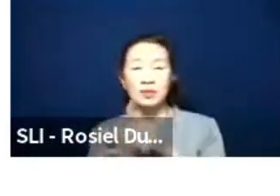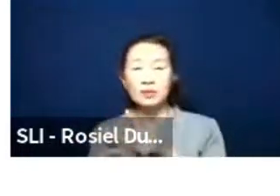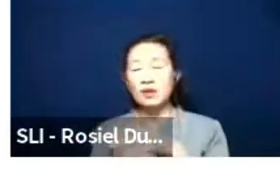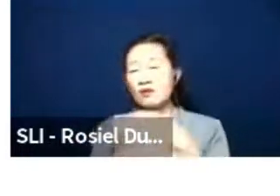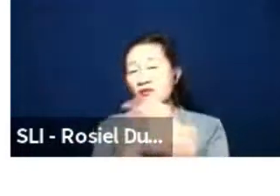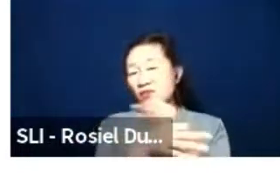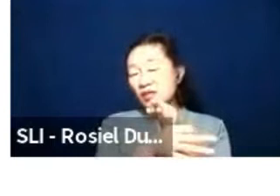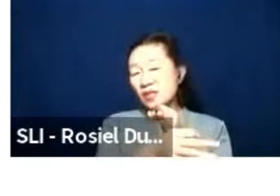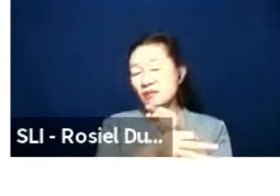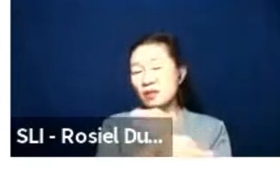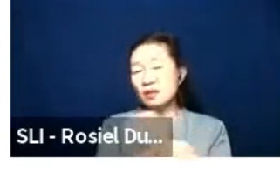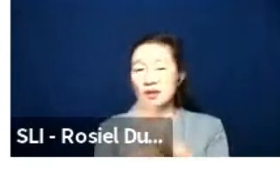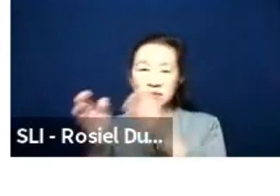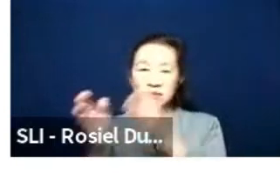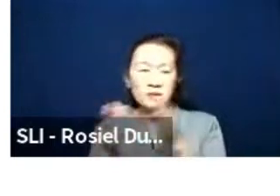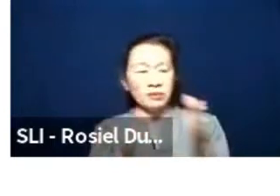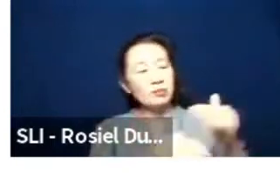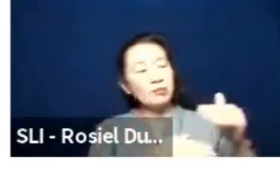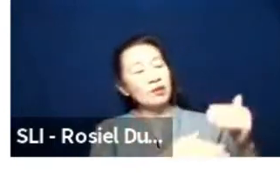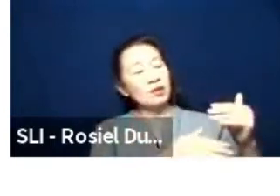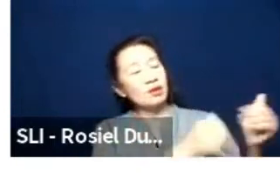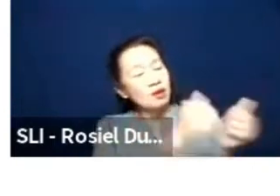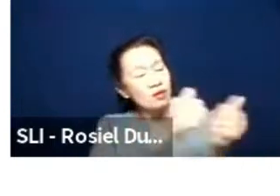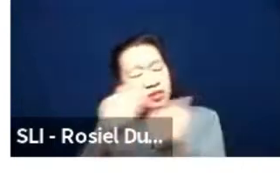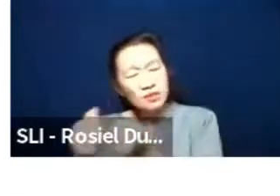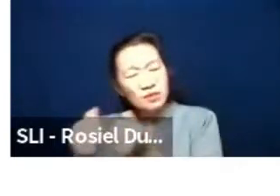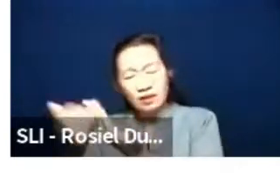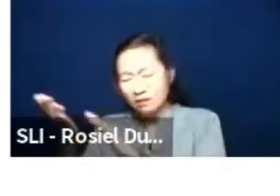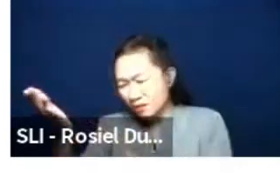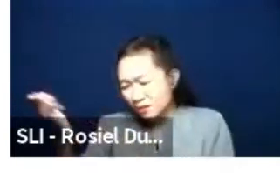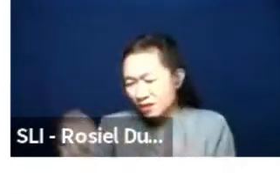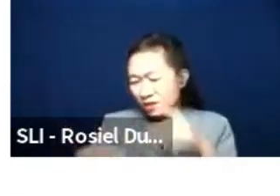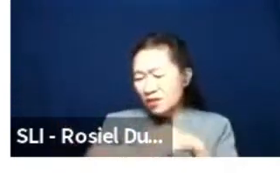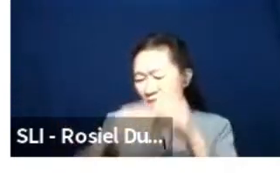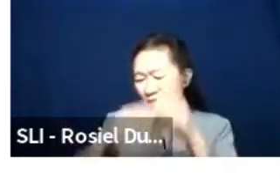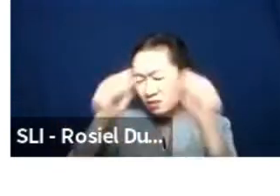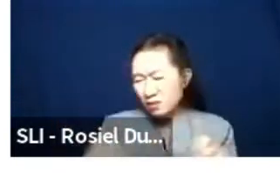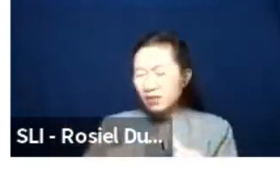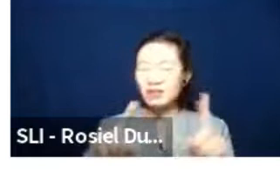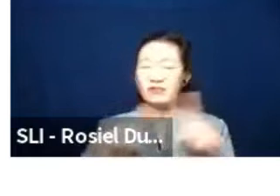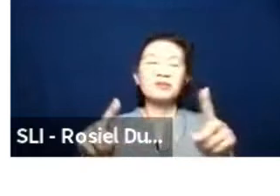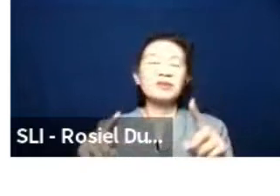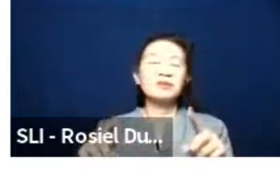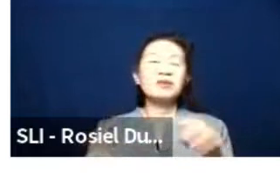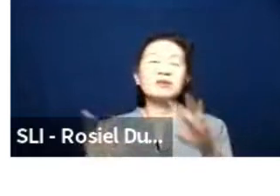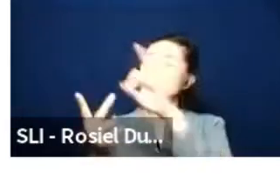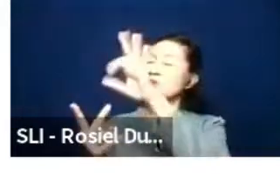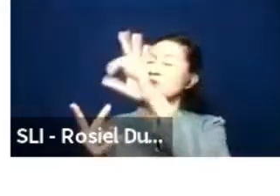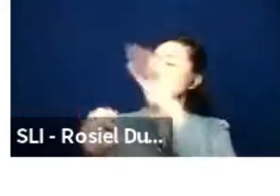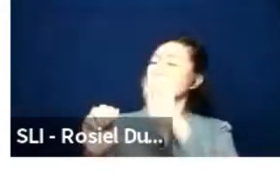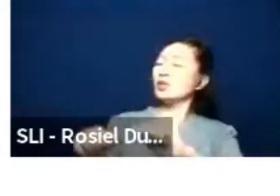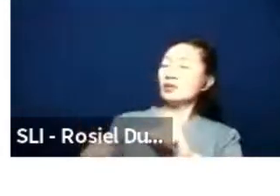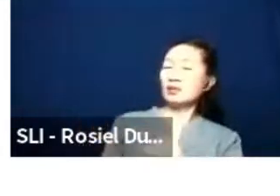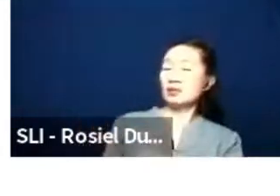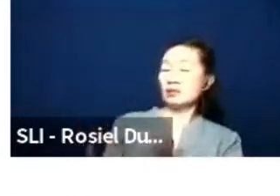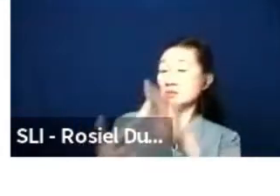ng mga stock sa isang tindahan? So may iba't iba pong mga items dito na pwedeng piliin